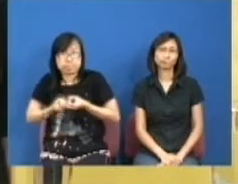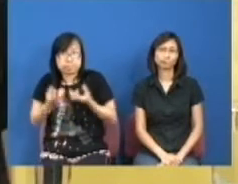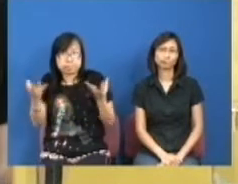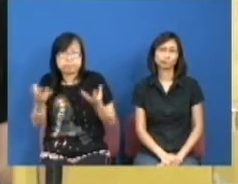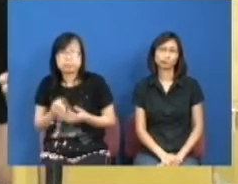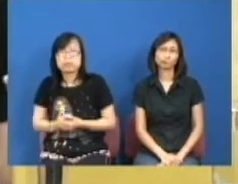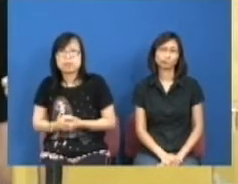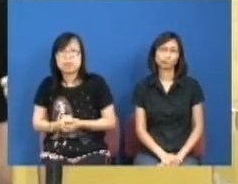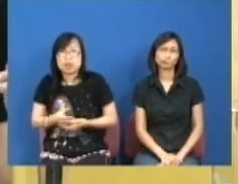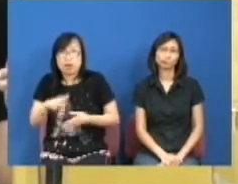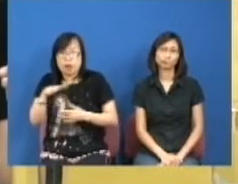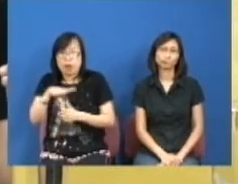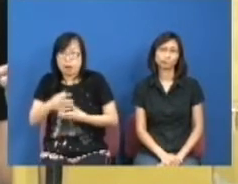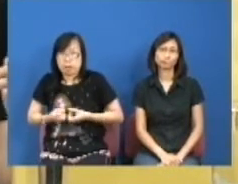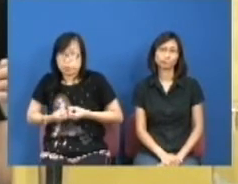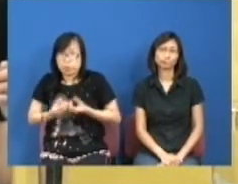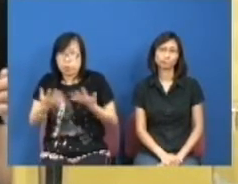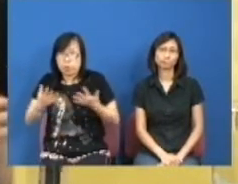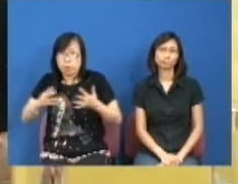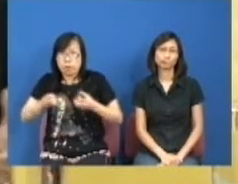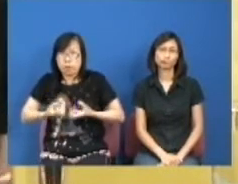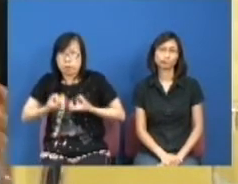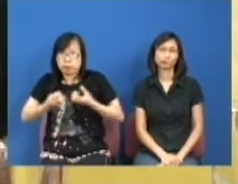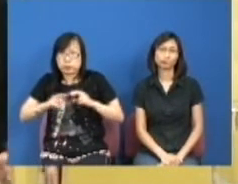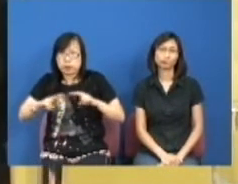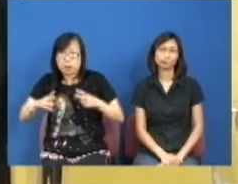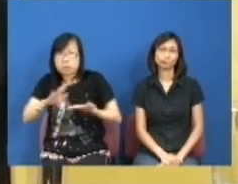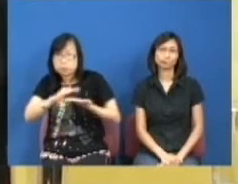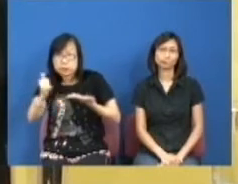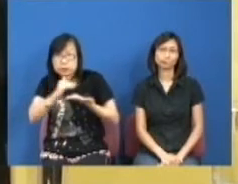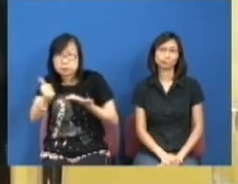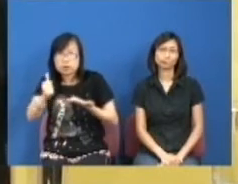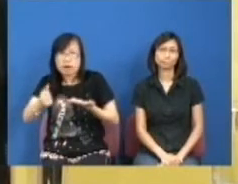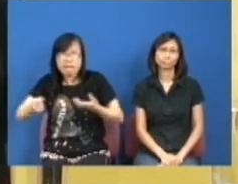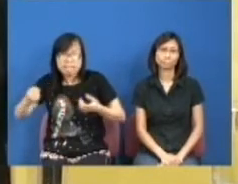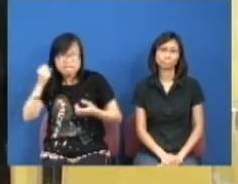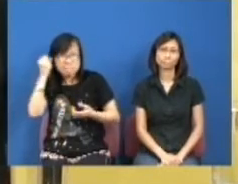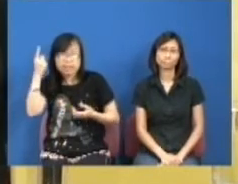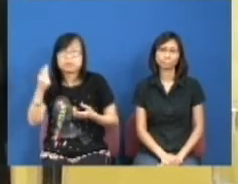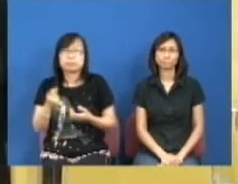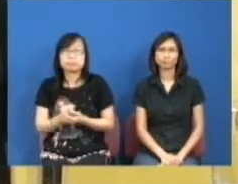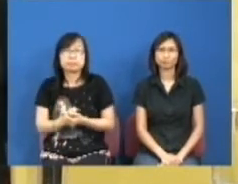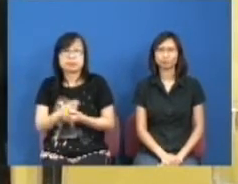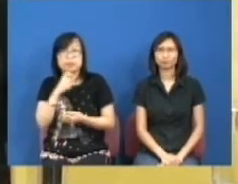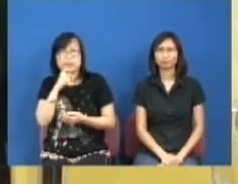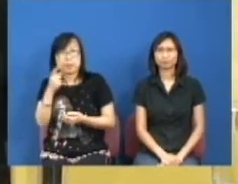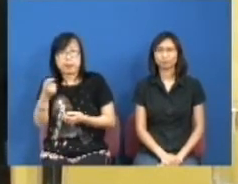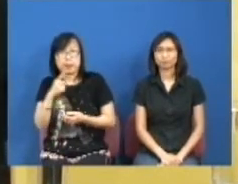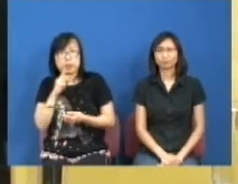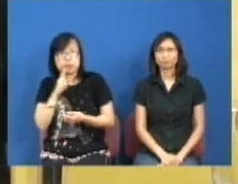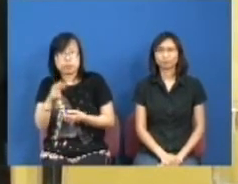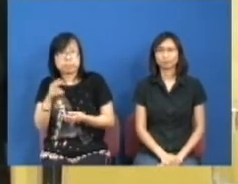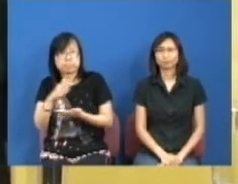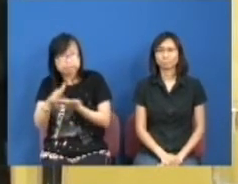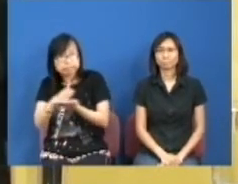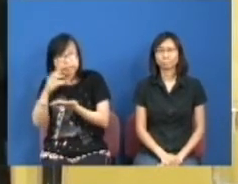年嚟咧，呢啲暗湧咧逐漸就變成係一啲即係明顯化或者係激進化咧，就令到即係我分析香港